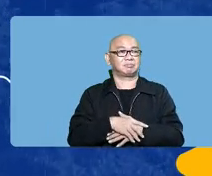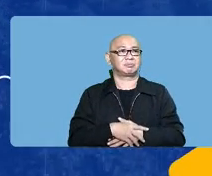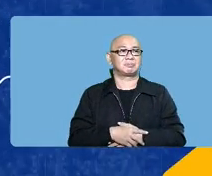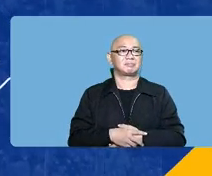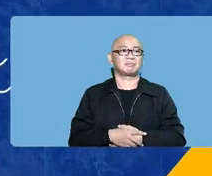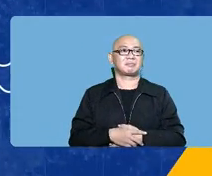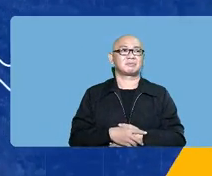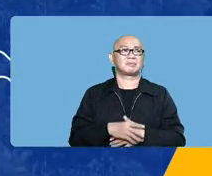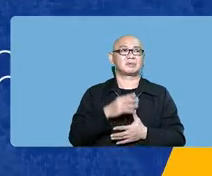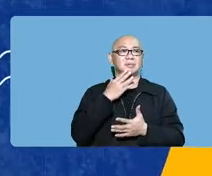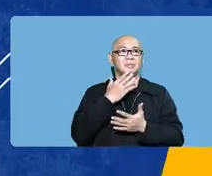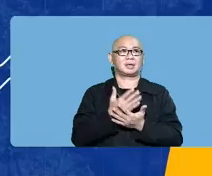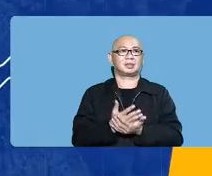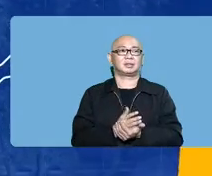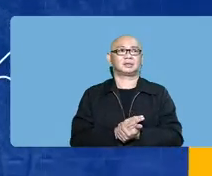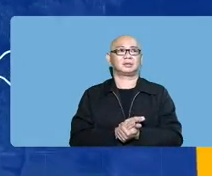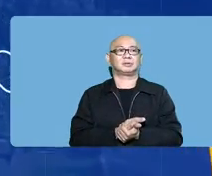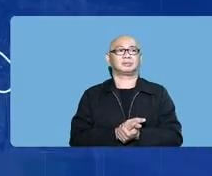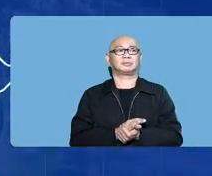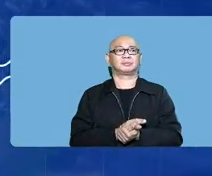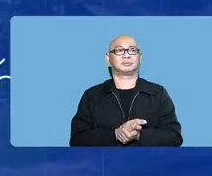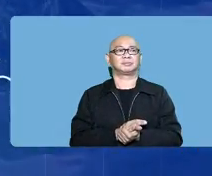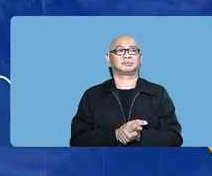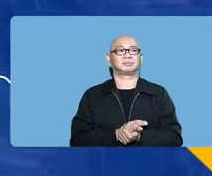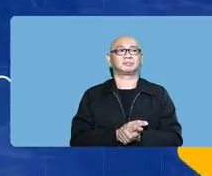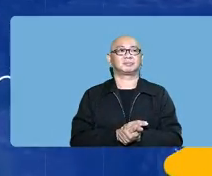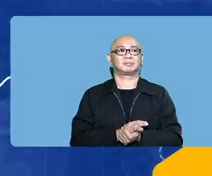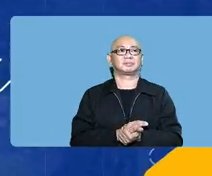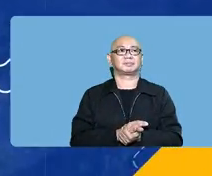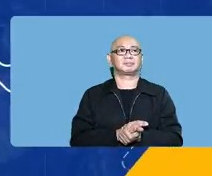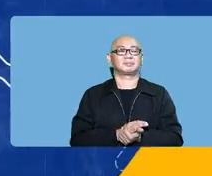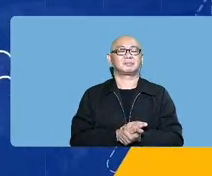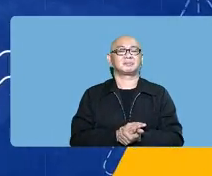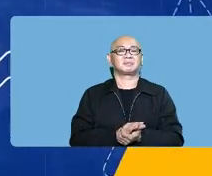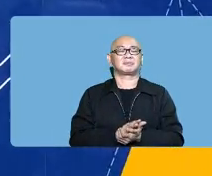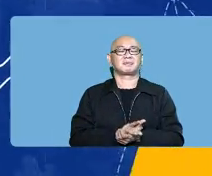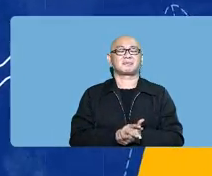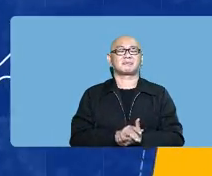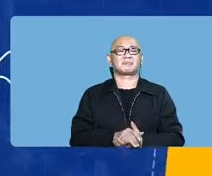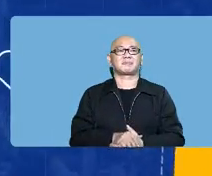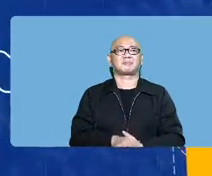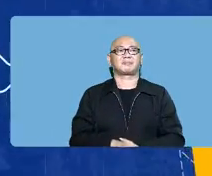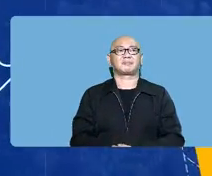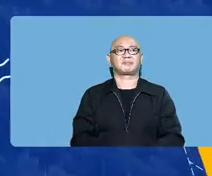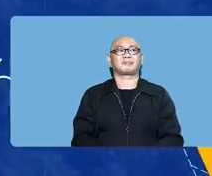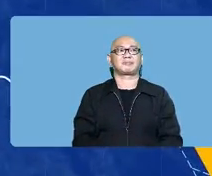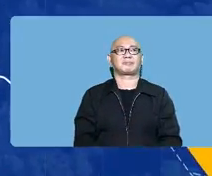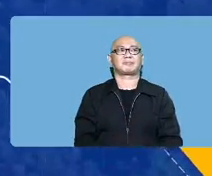Terima kasih. Terima kasih.